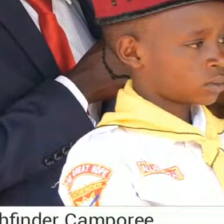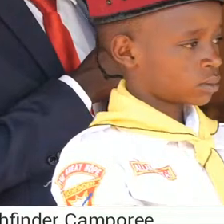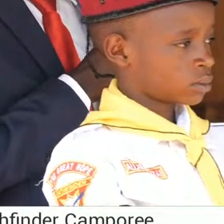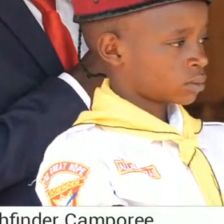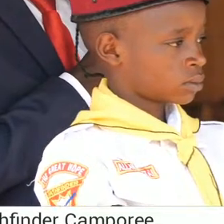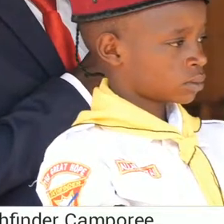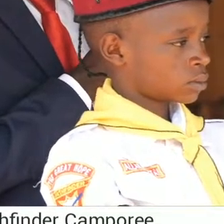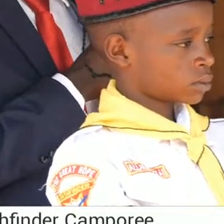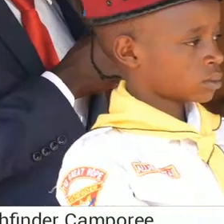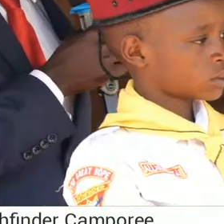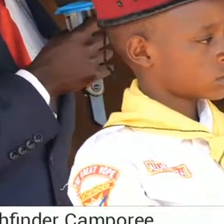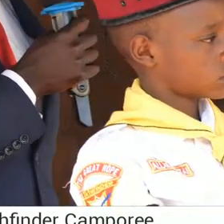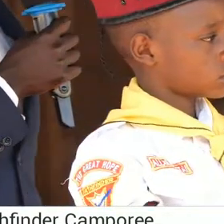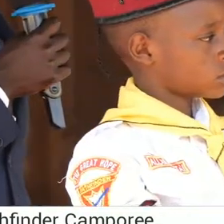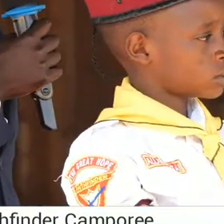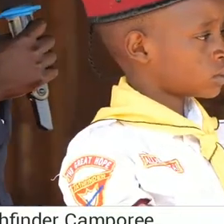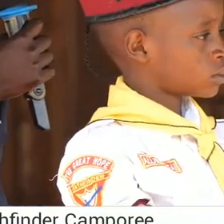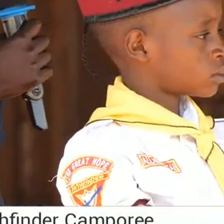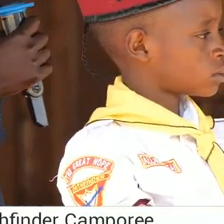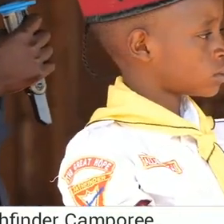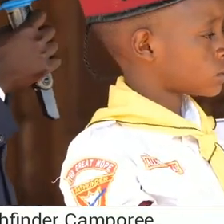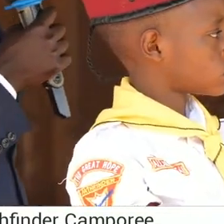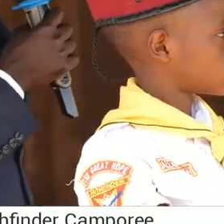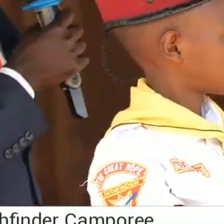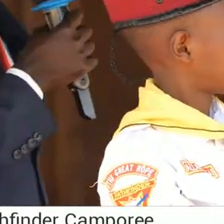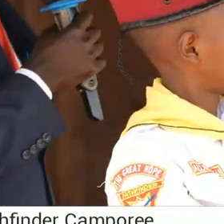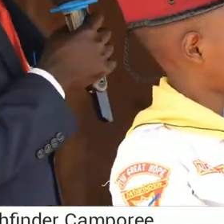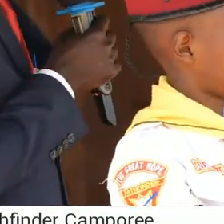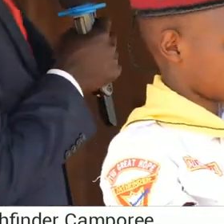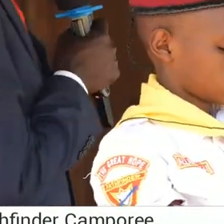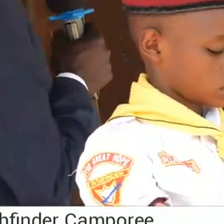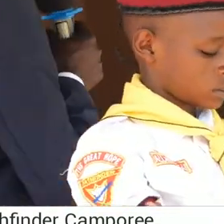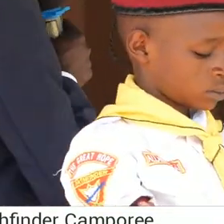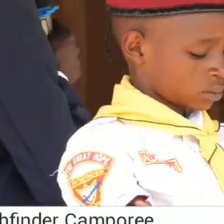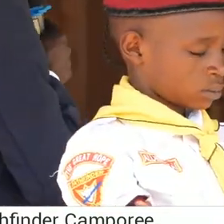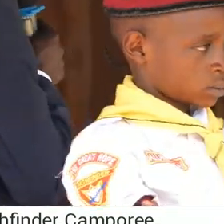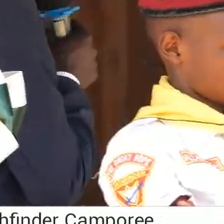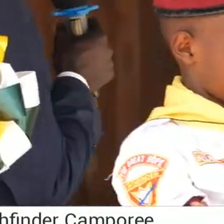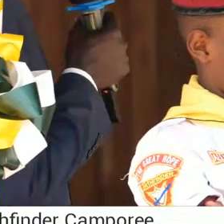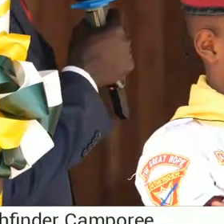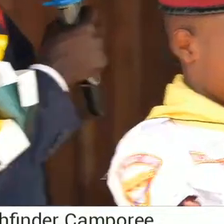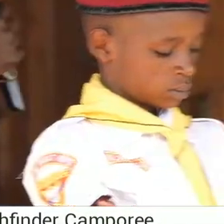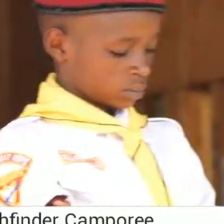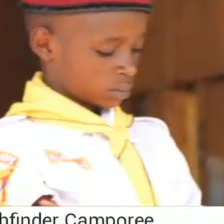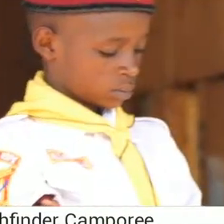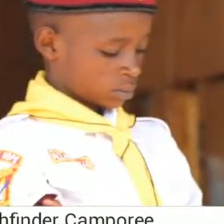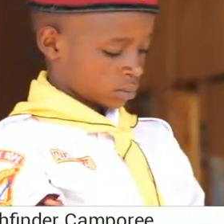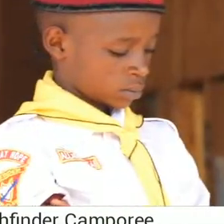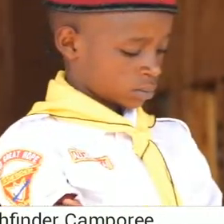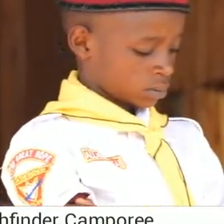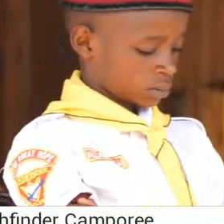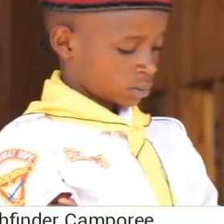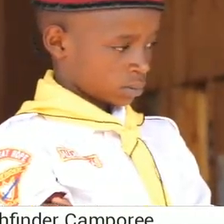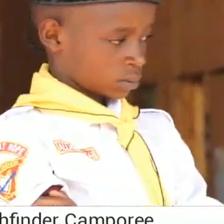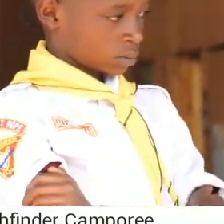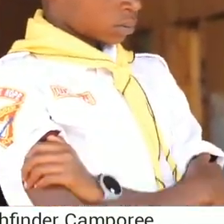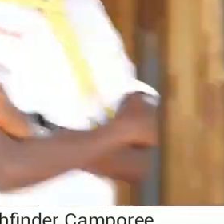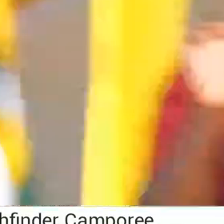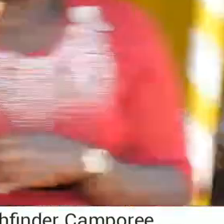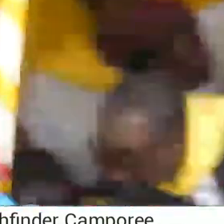186-2424. Tunapopata wimbo kutoka Olesos Hills. Olesos Hills, tupatie wimbo.